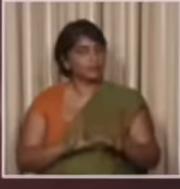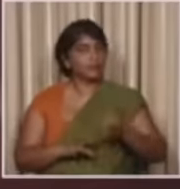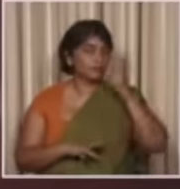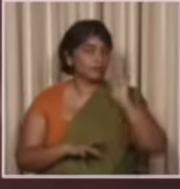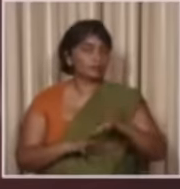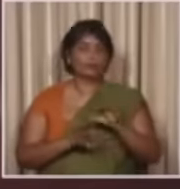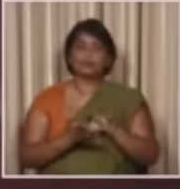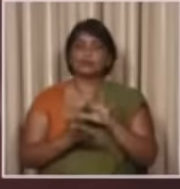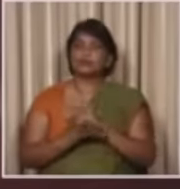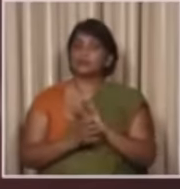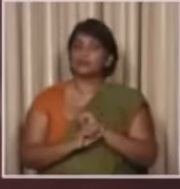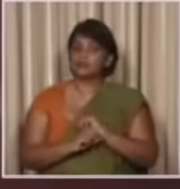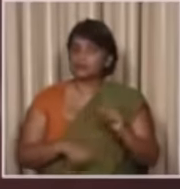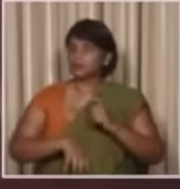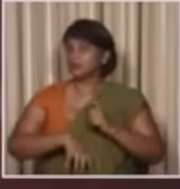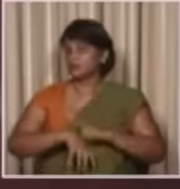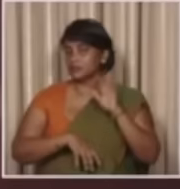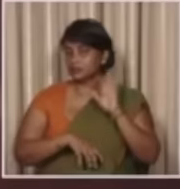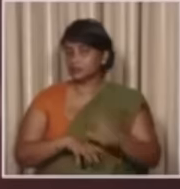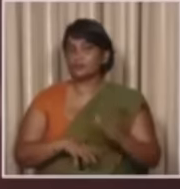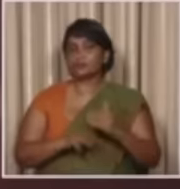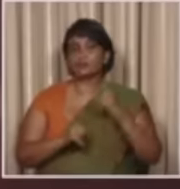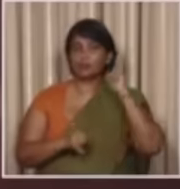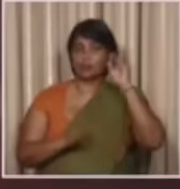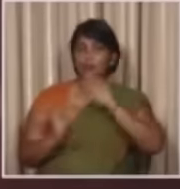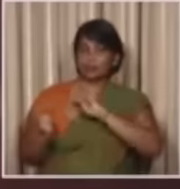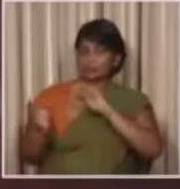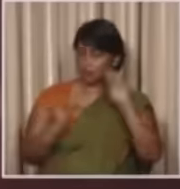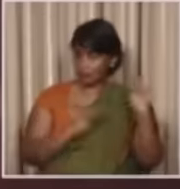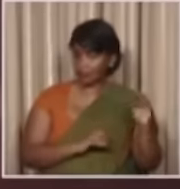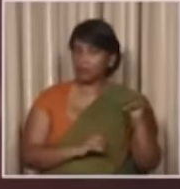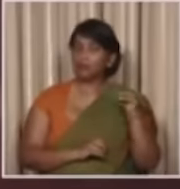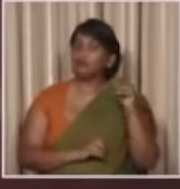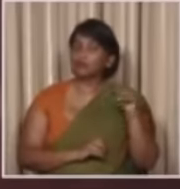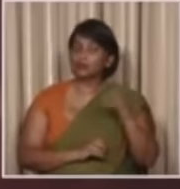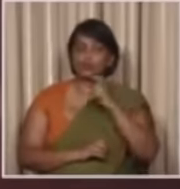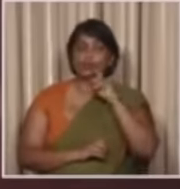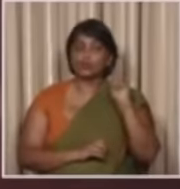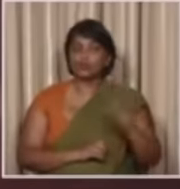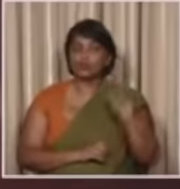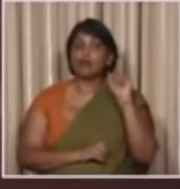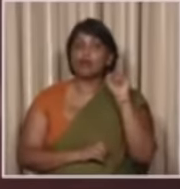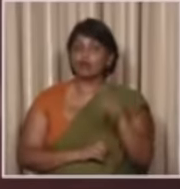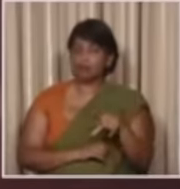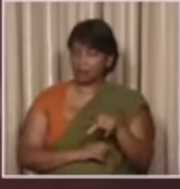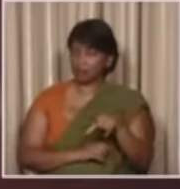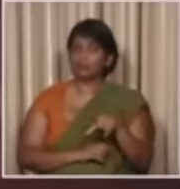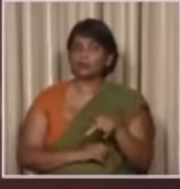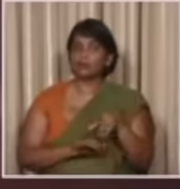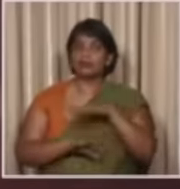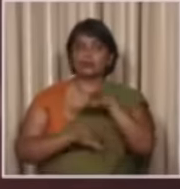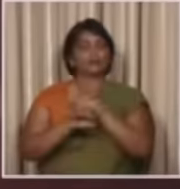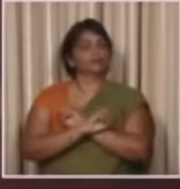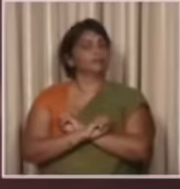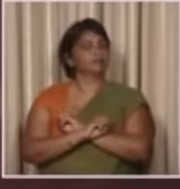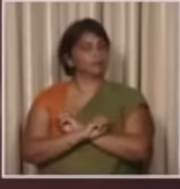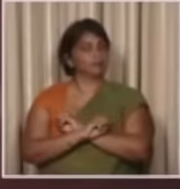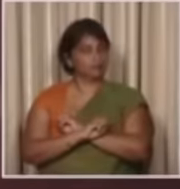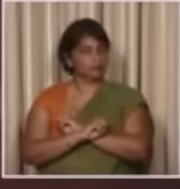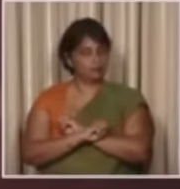දීලා නැති අවස්ථාවක තවත් කල් ගත්තොත් ඒ විනිසුරුවරයාගේ නම සමාජගත කරනවා